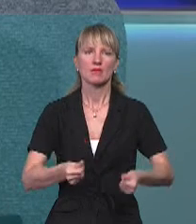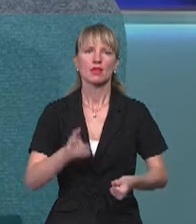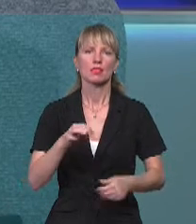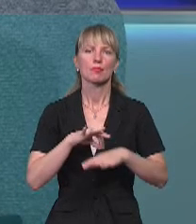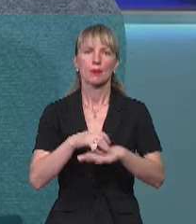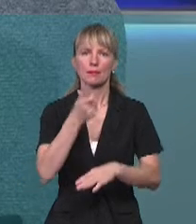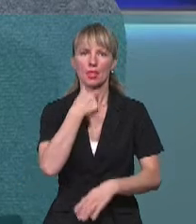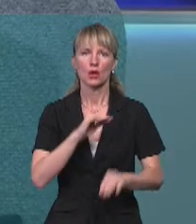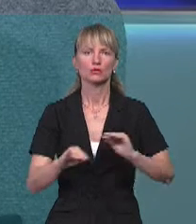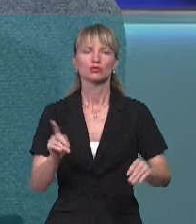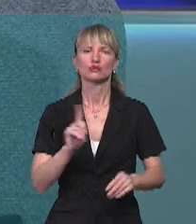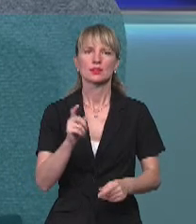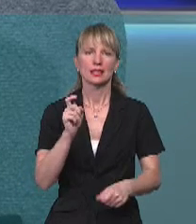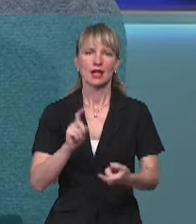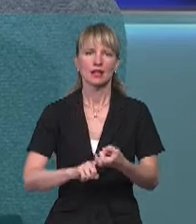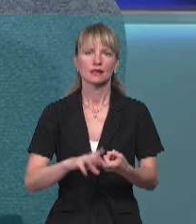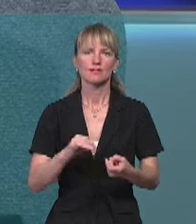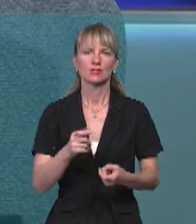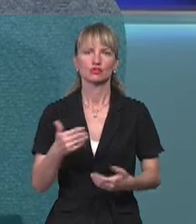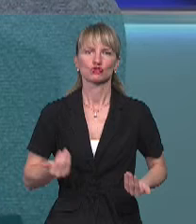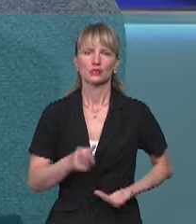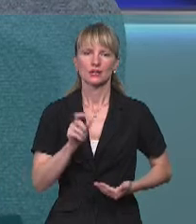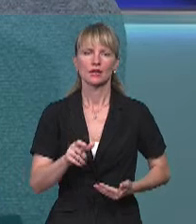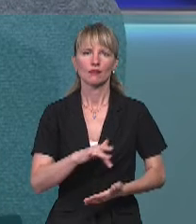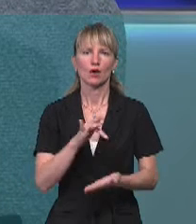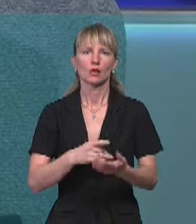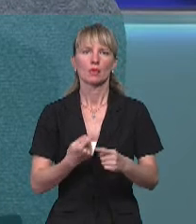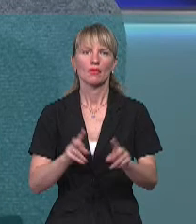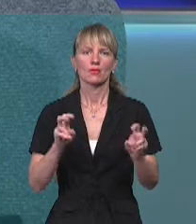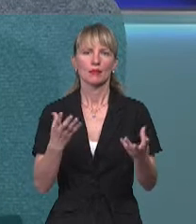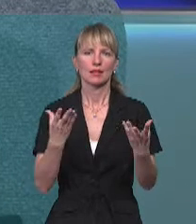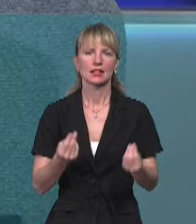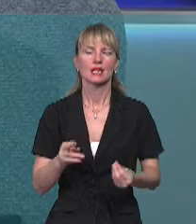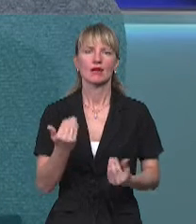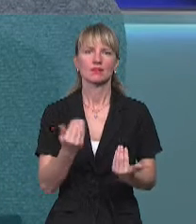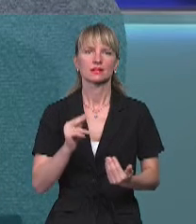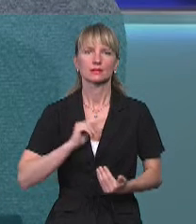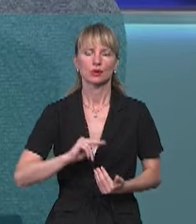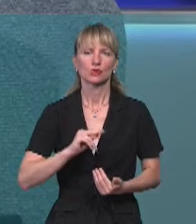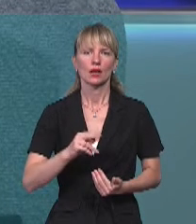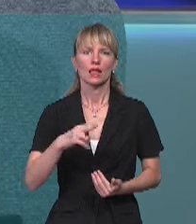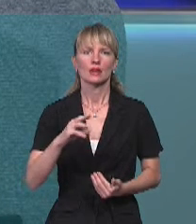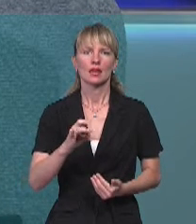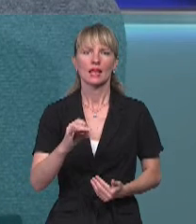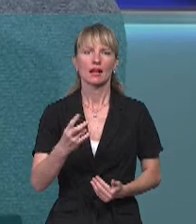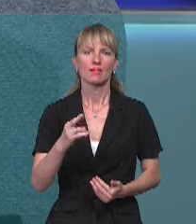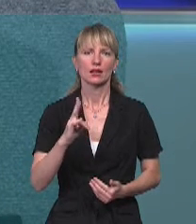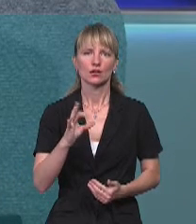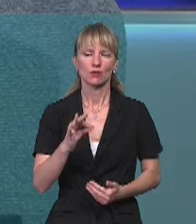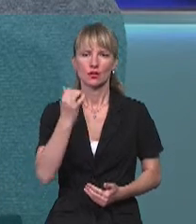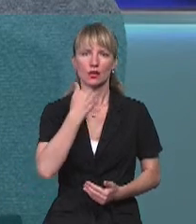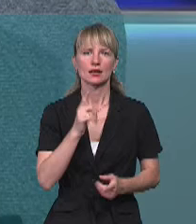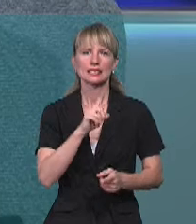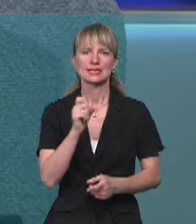благоустрою та що залежить від жителів міста, про це сьогодні у темі дня. У студії для вас працює Віктор Дерев'янко. Дякуємо за свій переклад Ганні